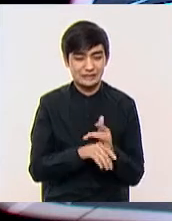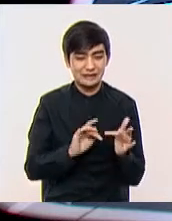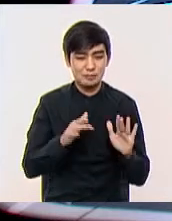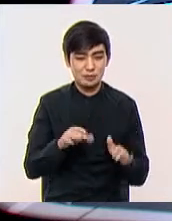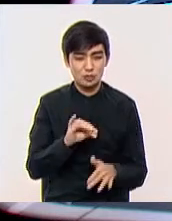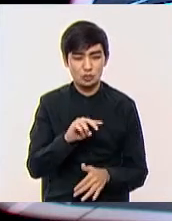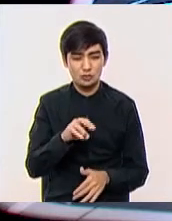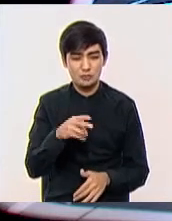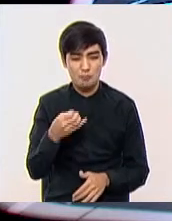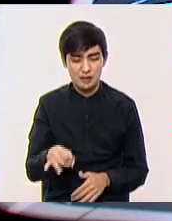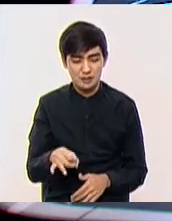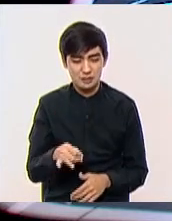unionpay international